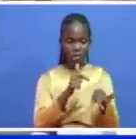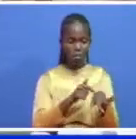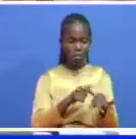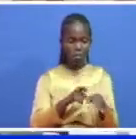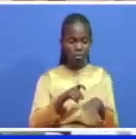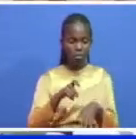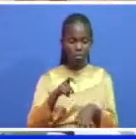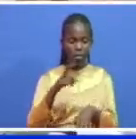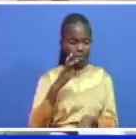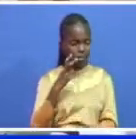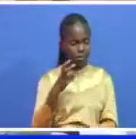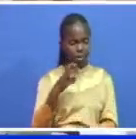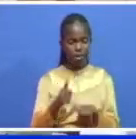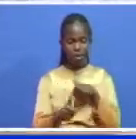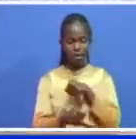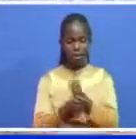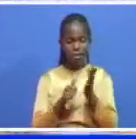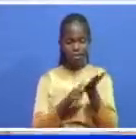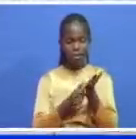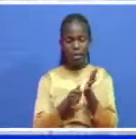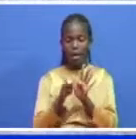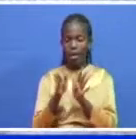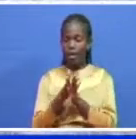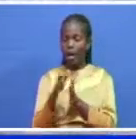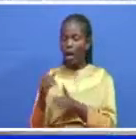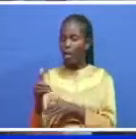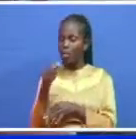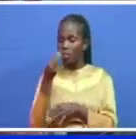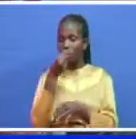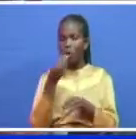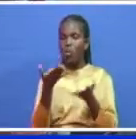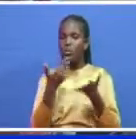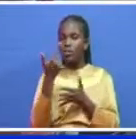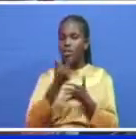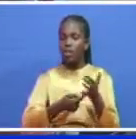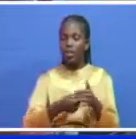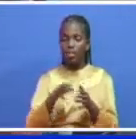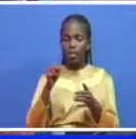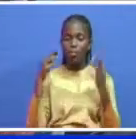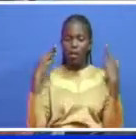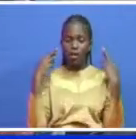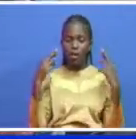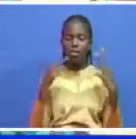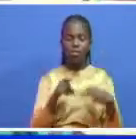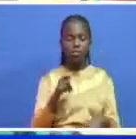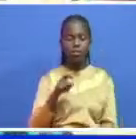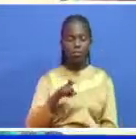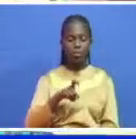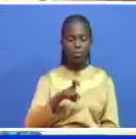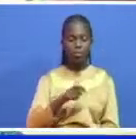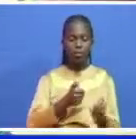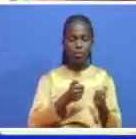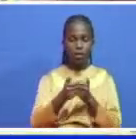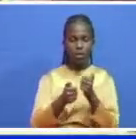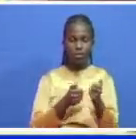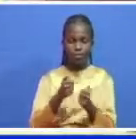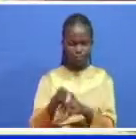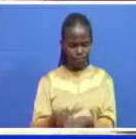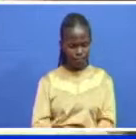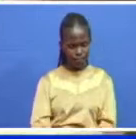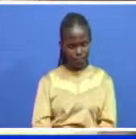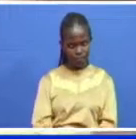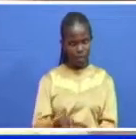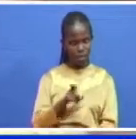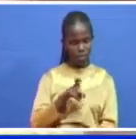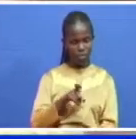kwa mbemba na malewi wange mwondani na bala wa wetaka na kaundi ya Makueni ni yomba netie kukita kiinuo keu. Seta sino